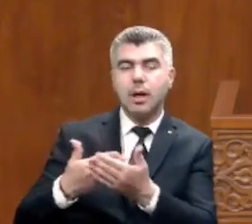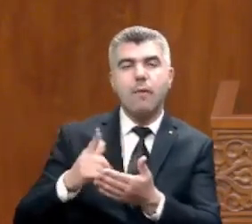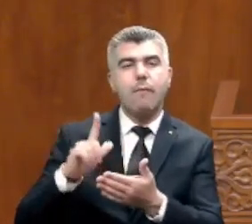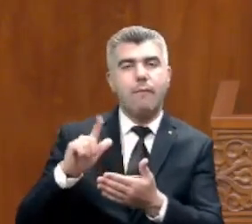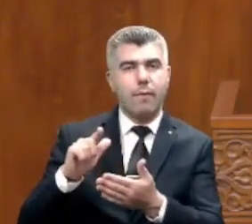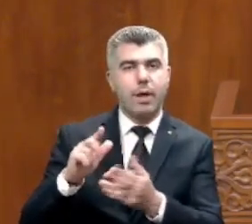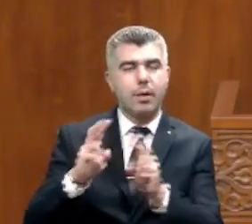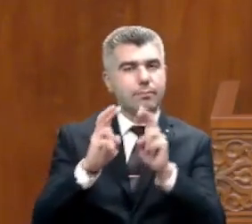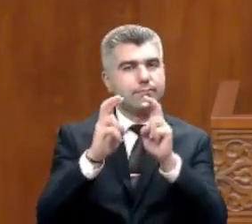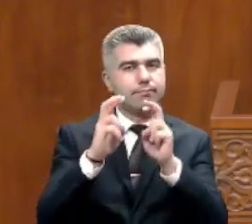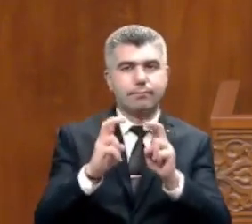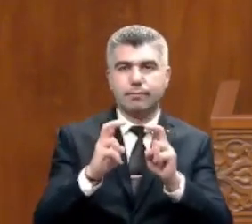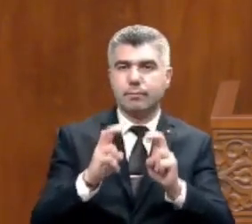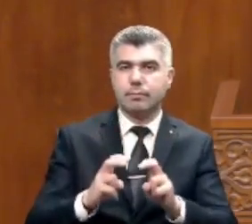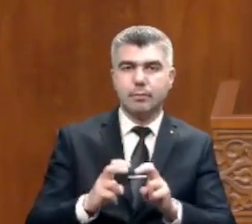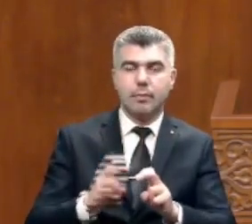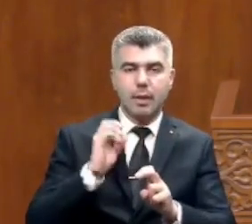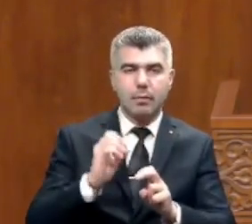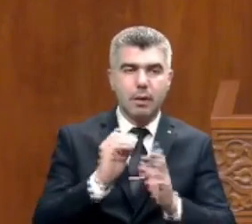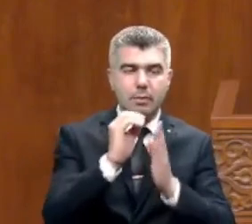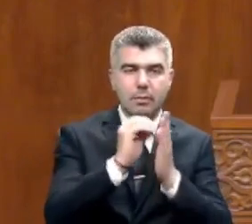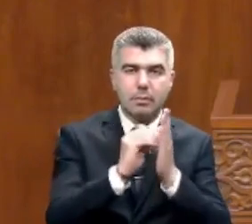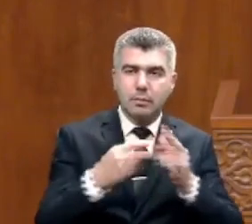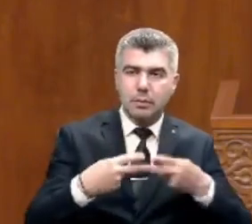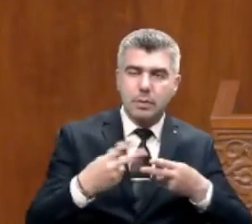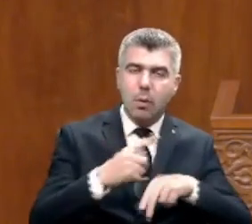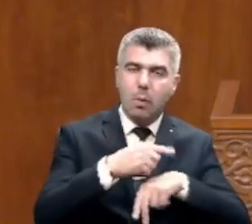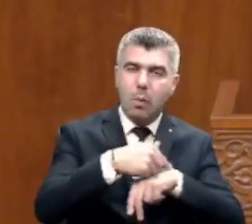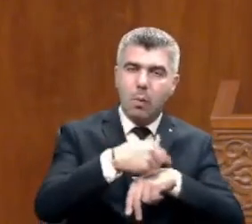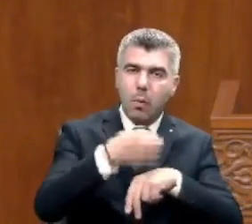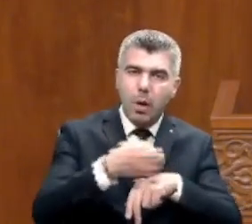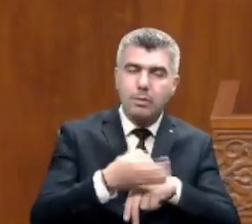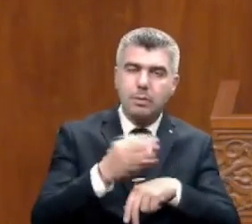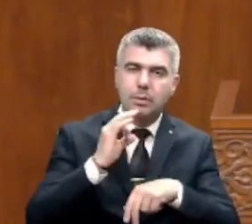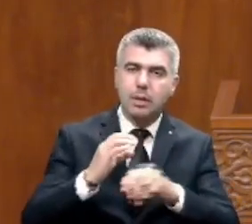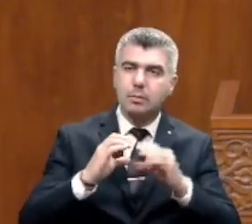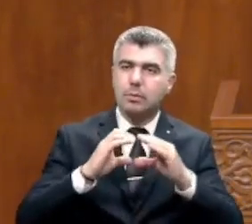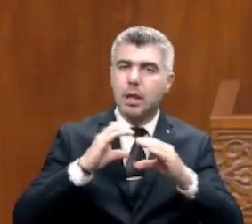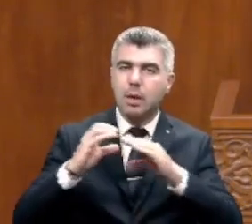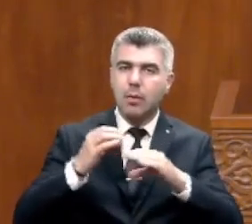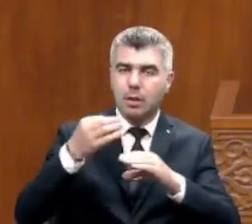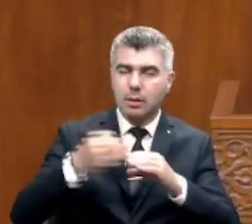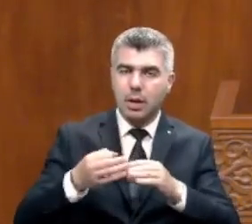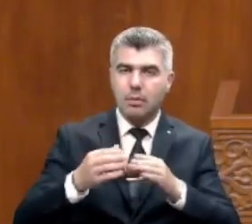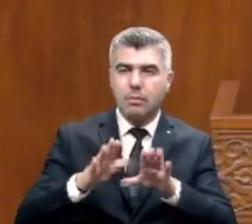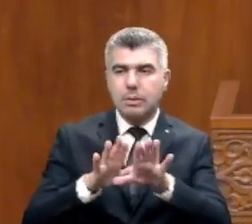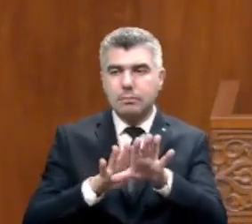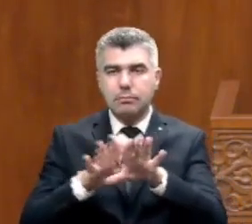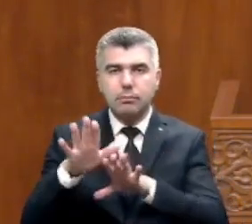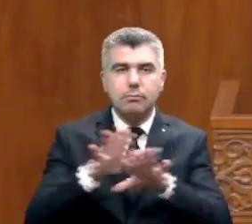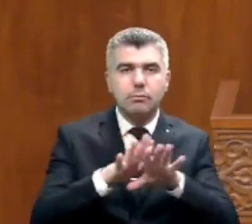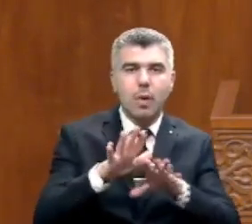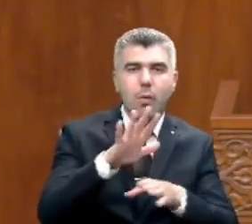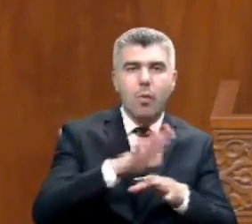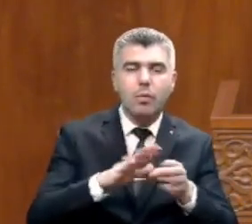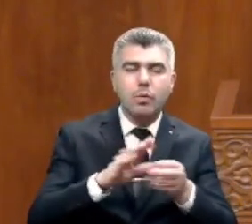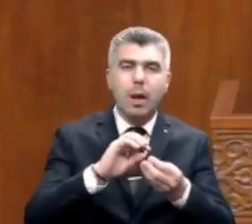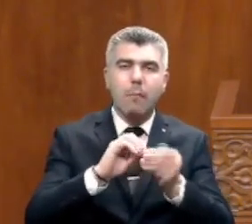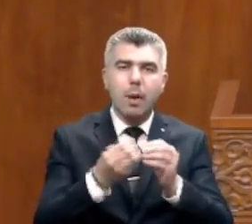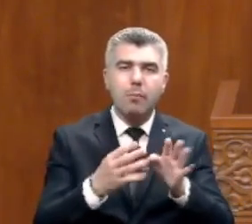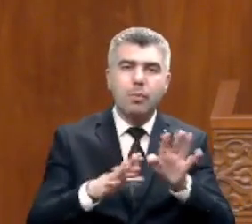عدد من المقتضيات اللي كتهم المؤسسه الفعليه للحوار كقاعده لتدبير كل القضايا الاجتماعيه